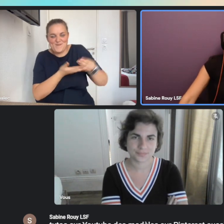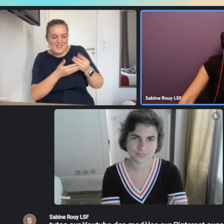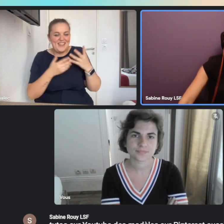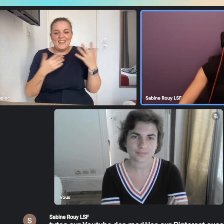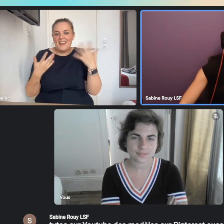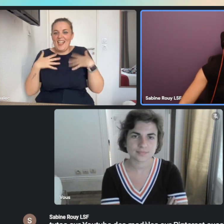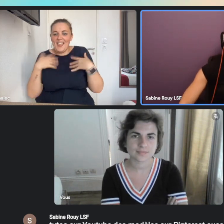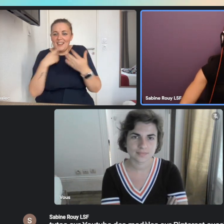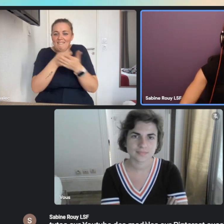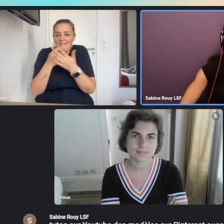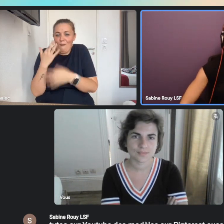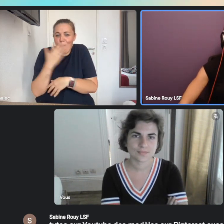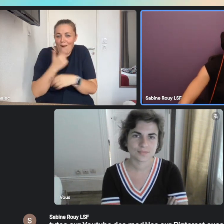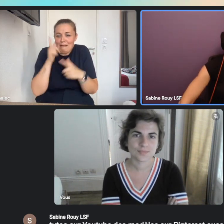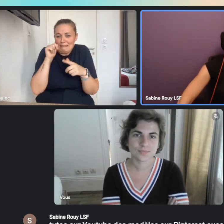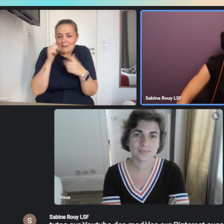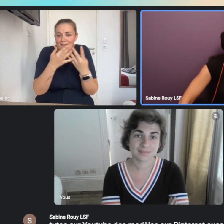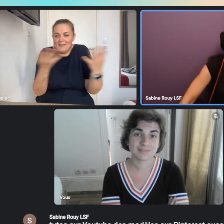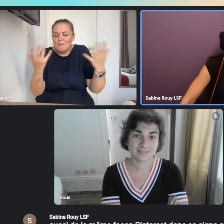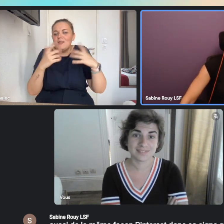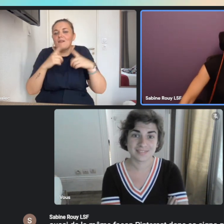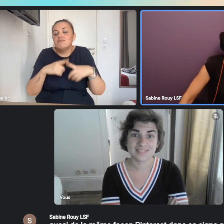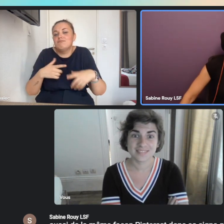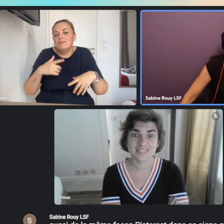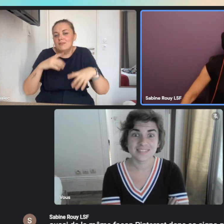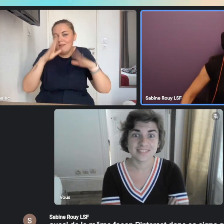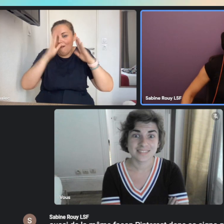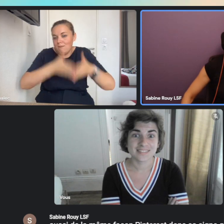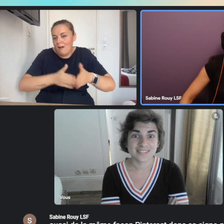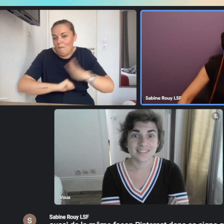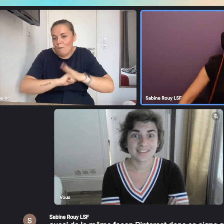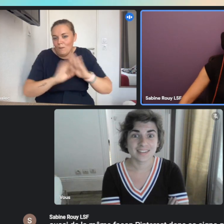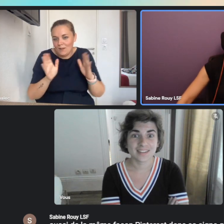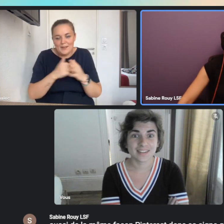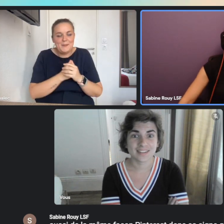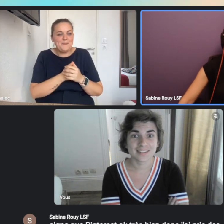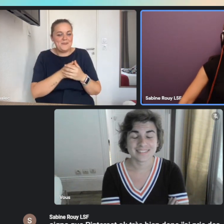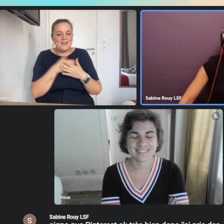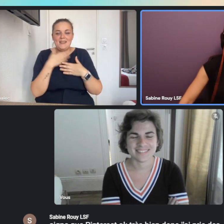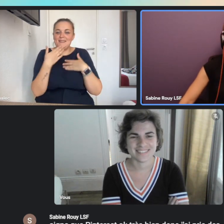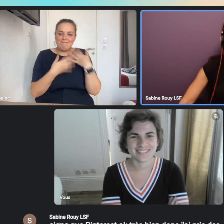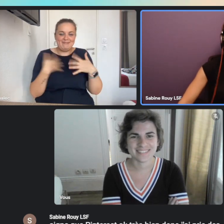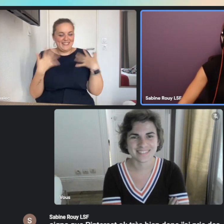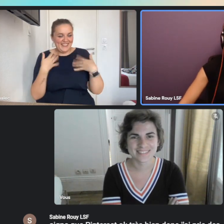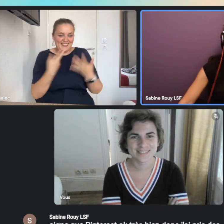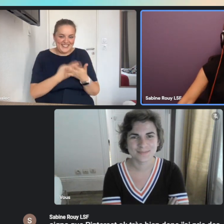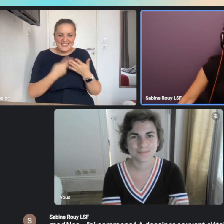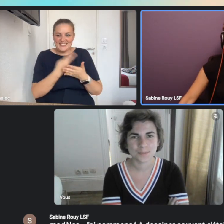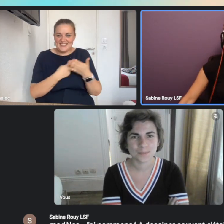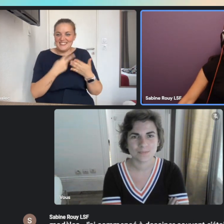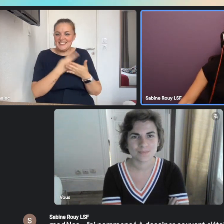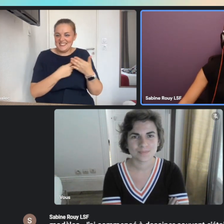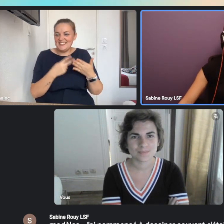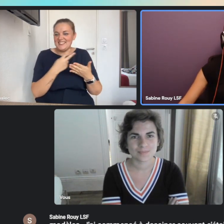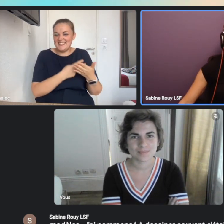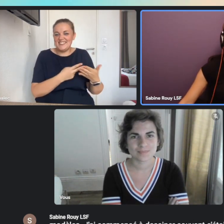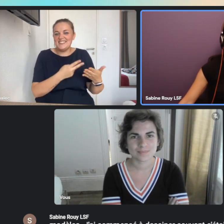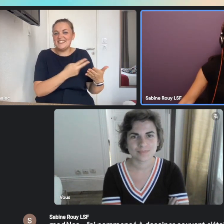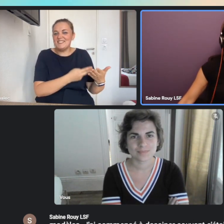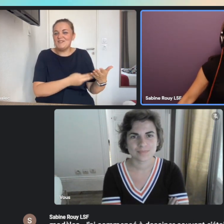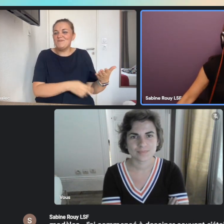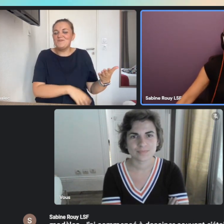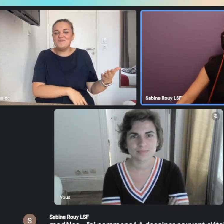des livres un petit peu en guide, donc j'ai fait des efforts, j'ai pris des couleurs, enfin voilà, j'étais à fond dedans, j'ai été dedans,